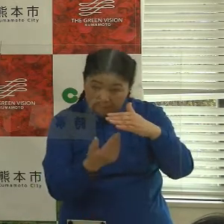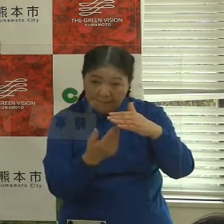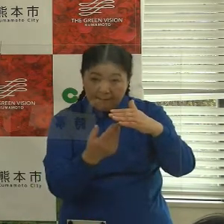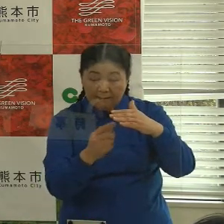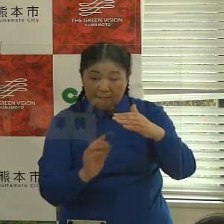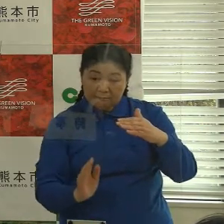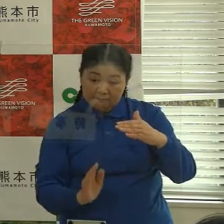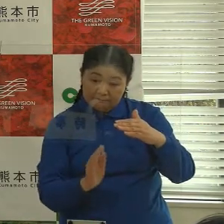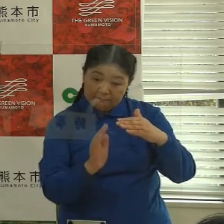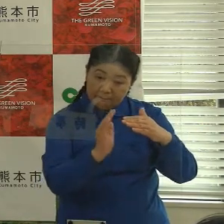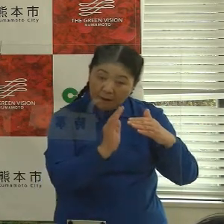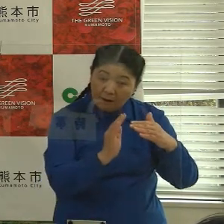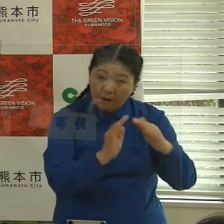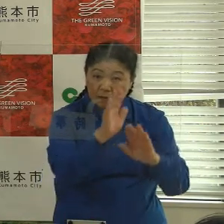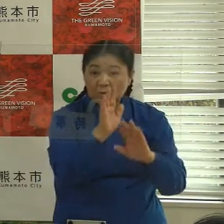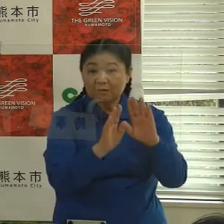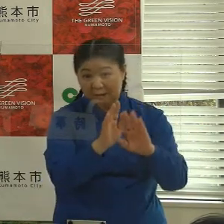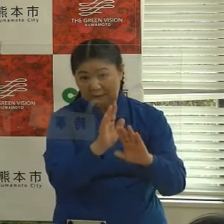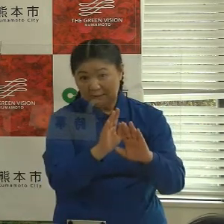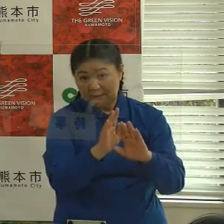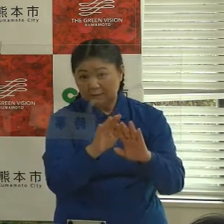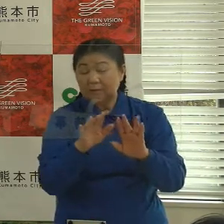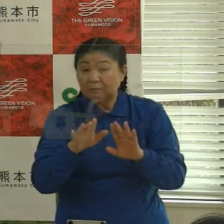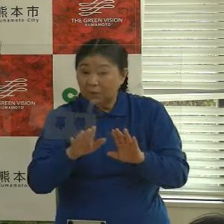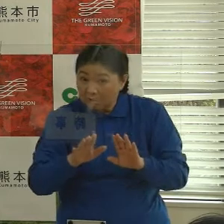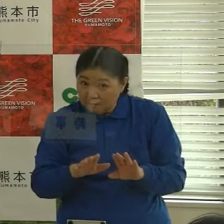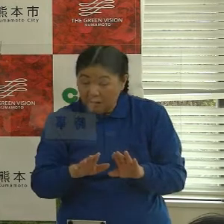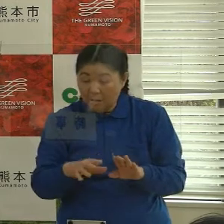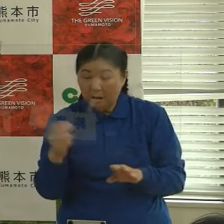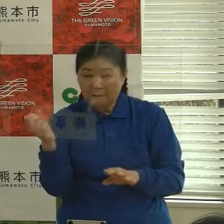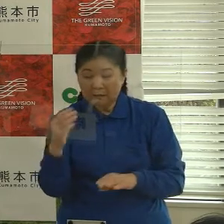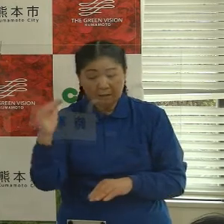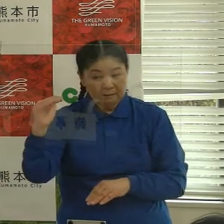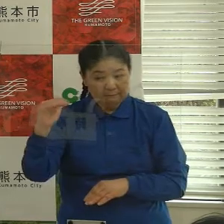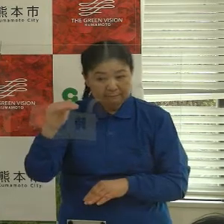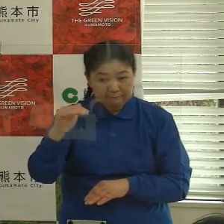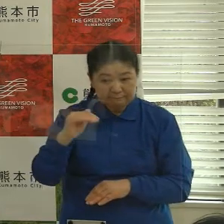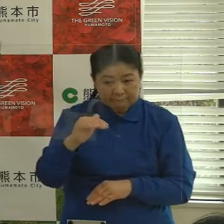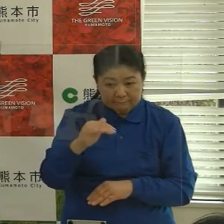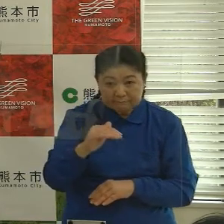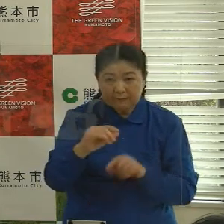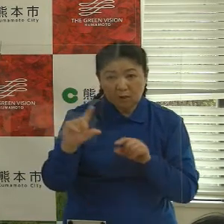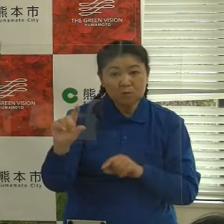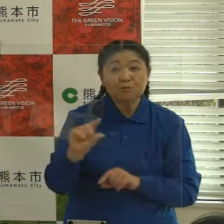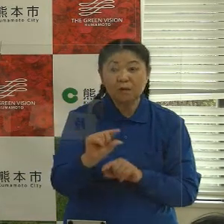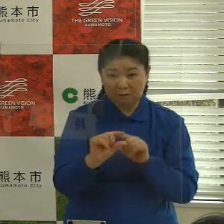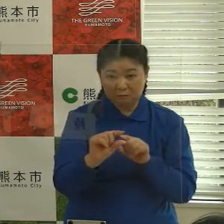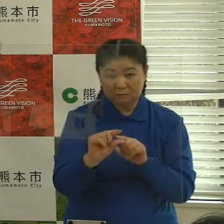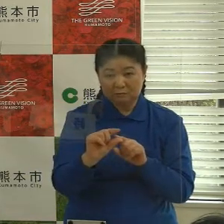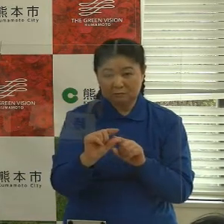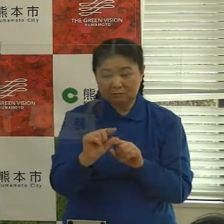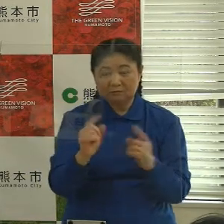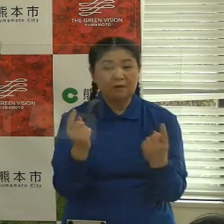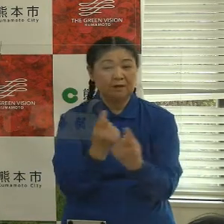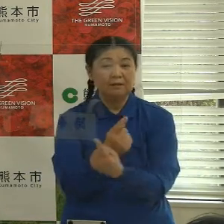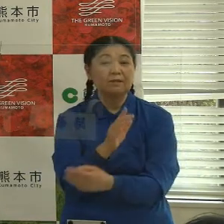増加の傾向が見られましたが現在は再び減少に転じております。